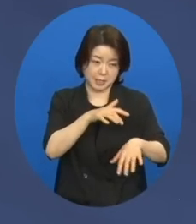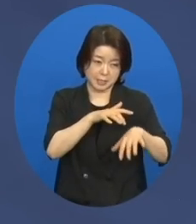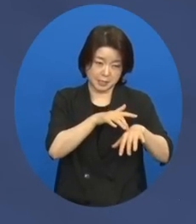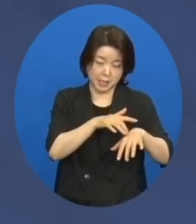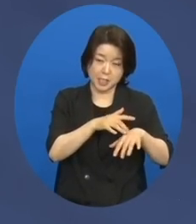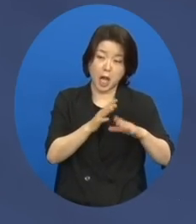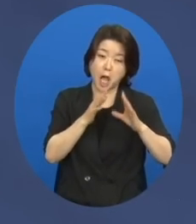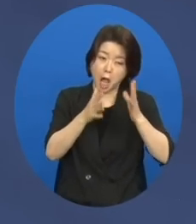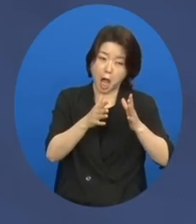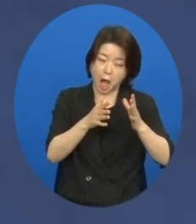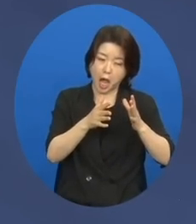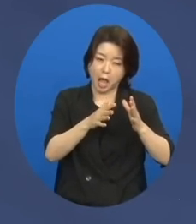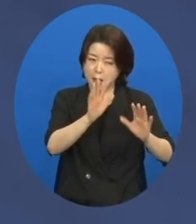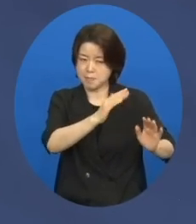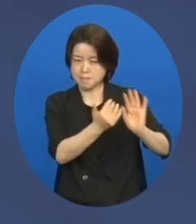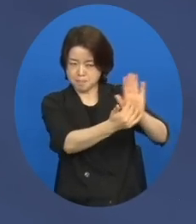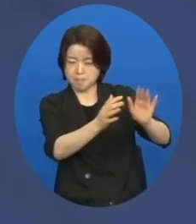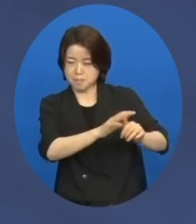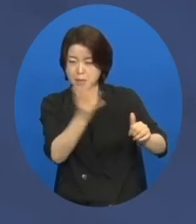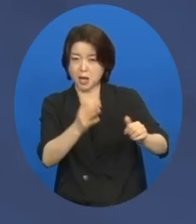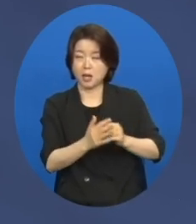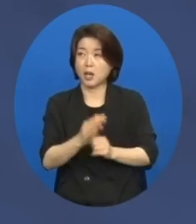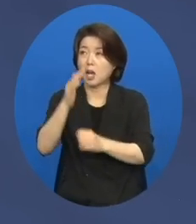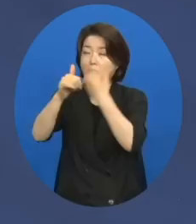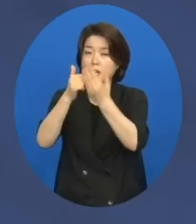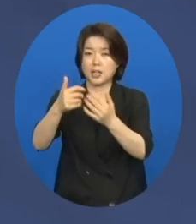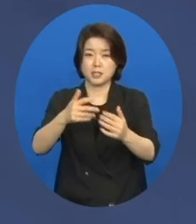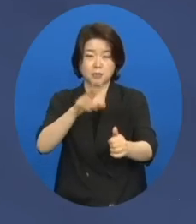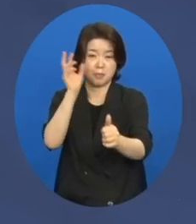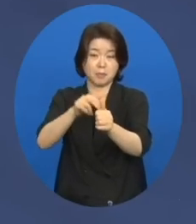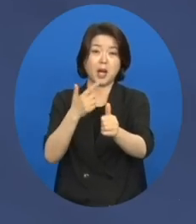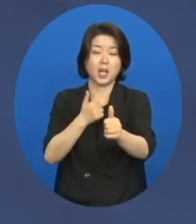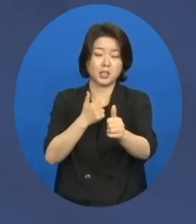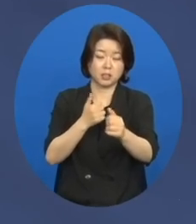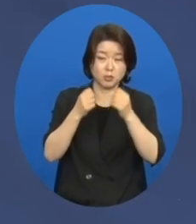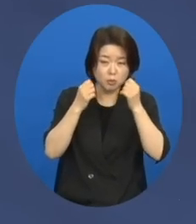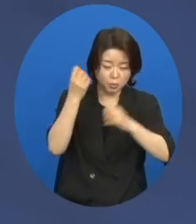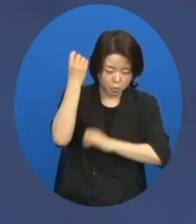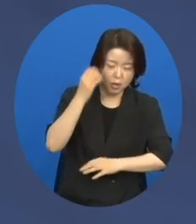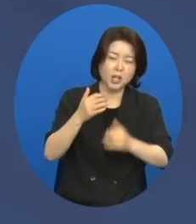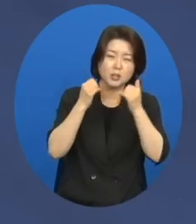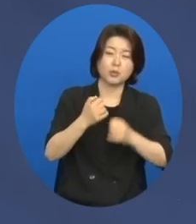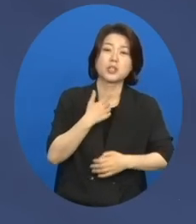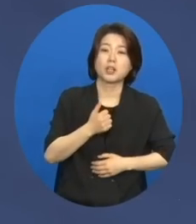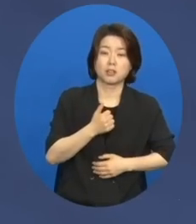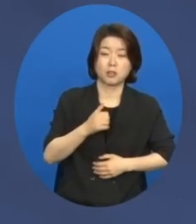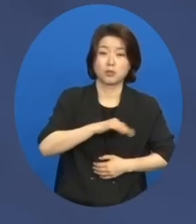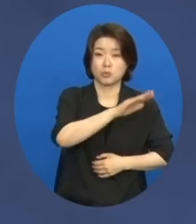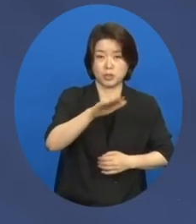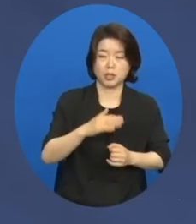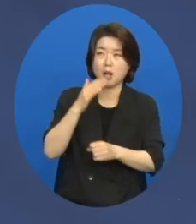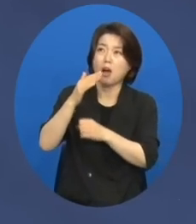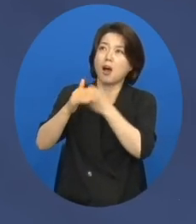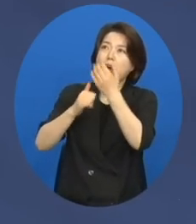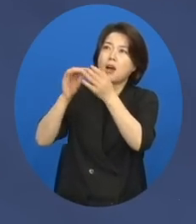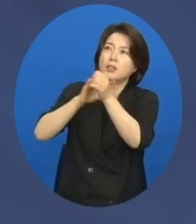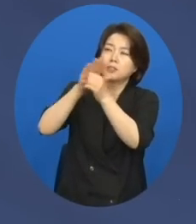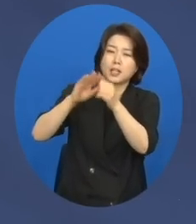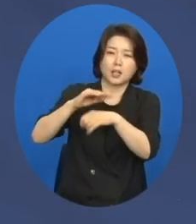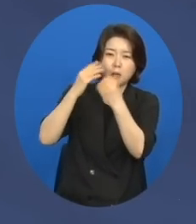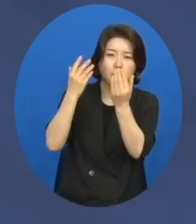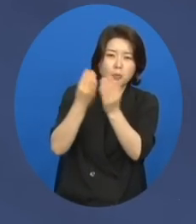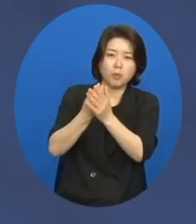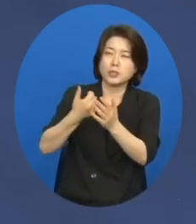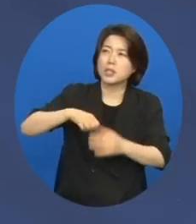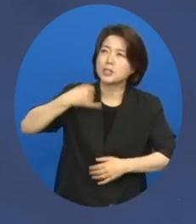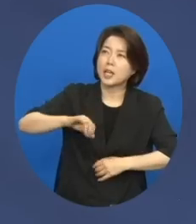벗어나서 하나님을 반역할 수밖에 없는 존재적 죄인이었던 우리가 하나님을 사랑하고 그분에게 온전한